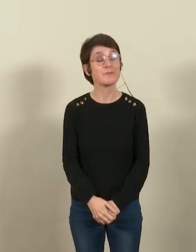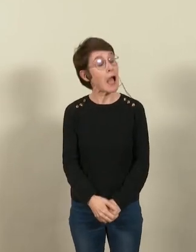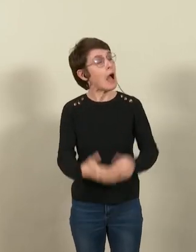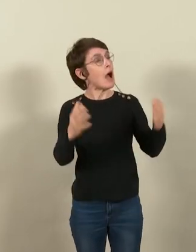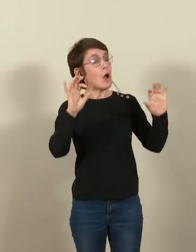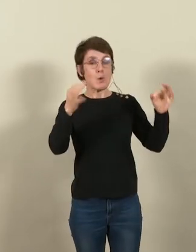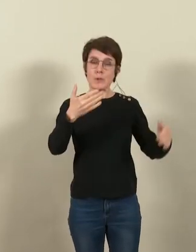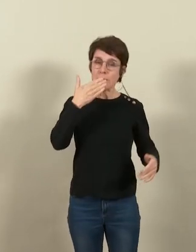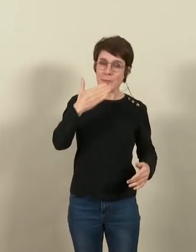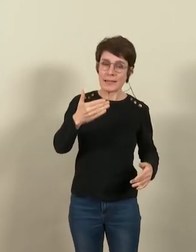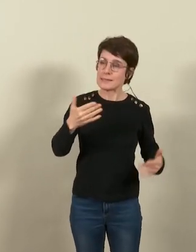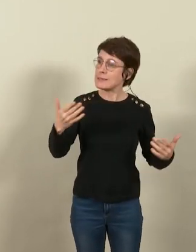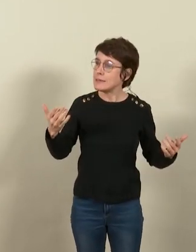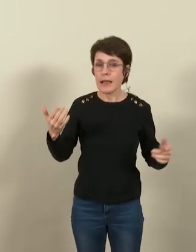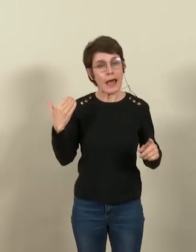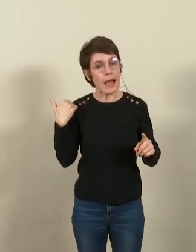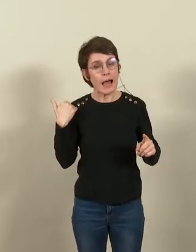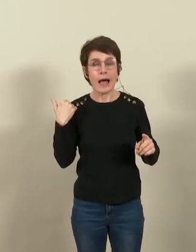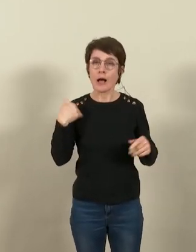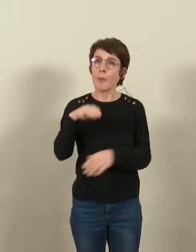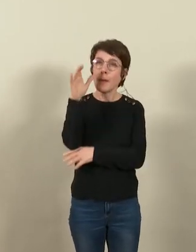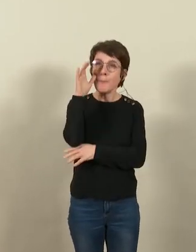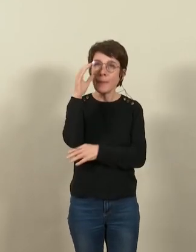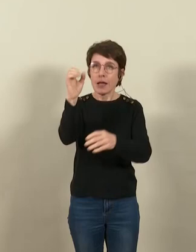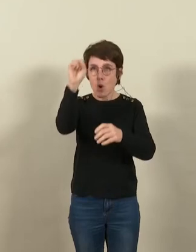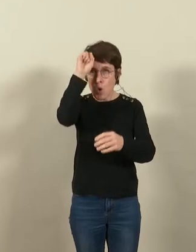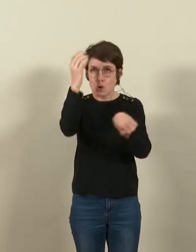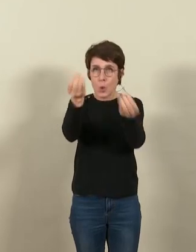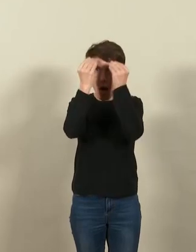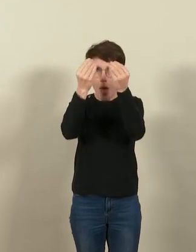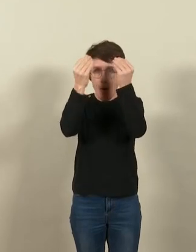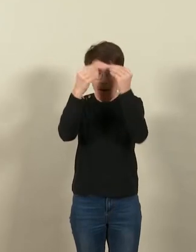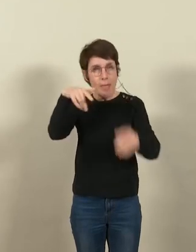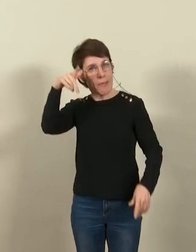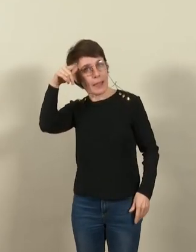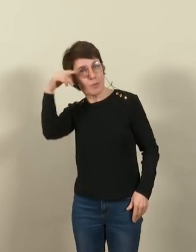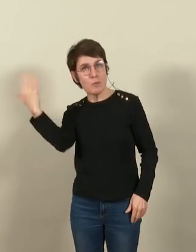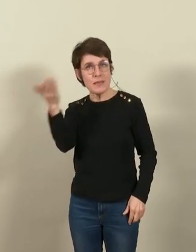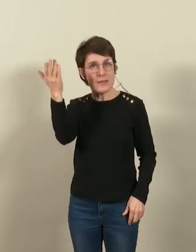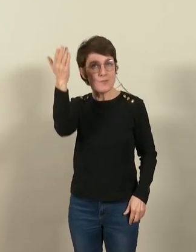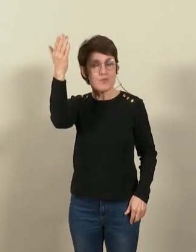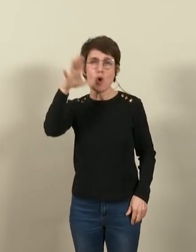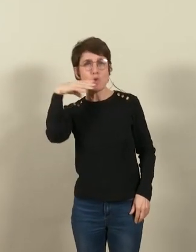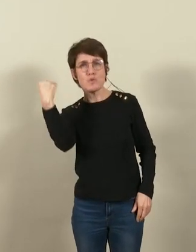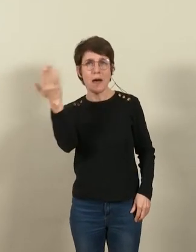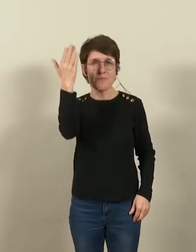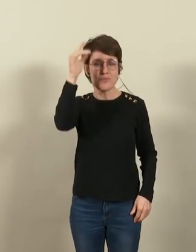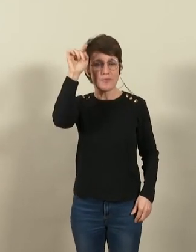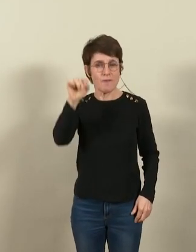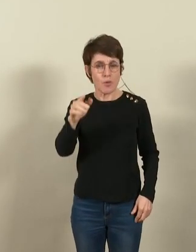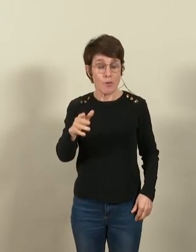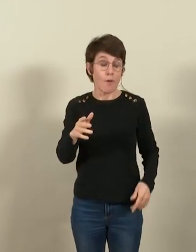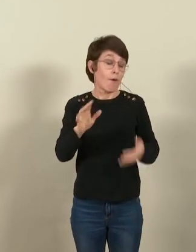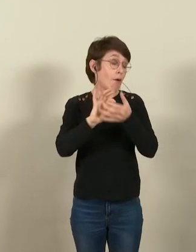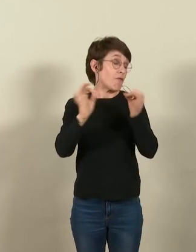a entendu une leçon de républicanisme et d'humanisme de la part d'un de vos élus avec les la phraséologie